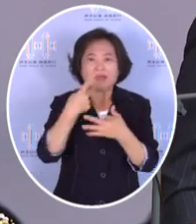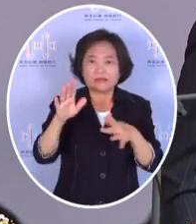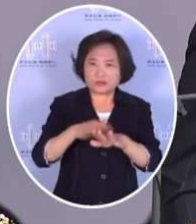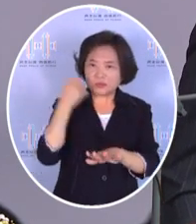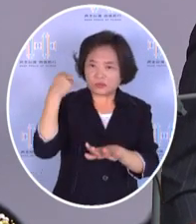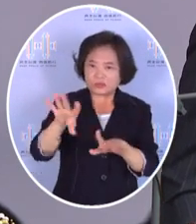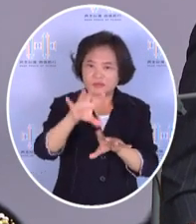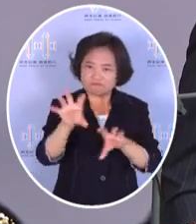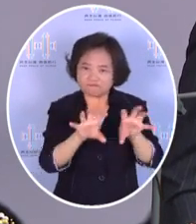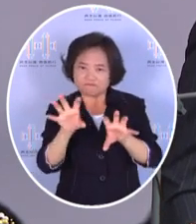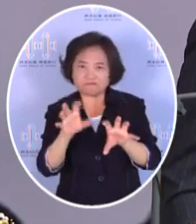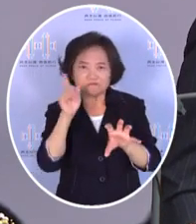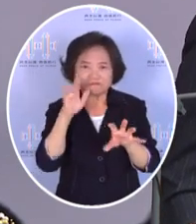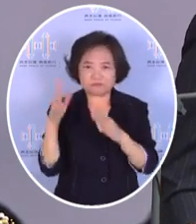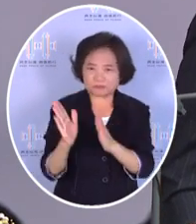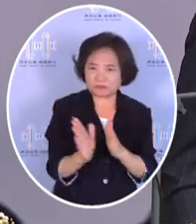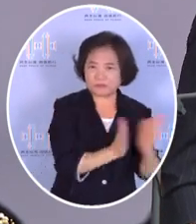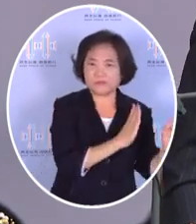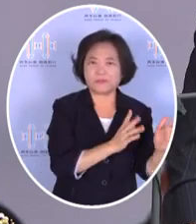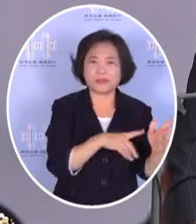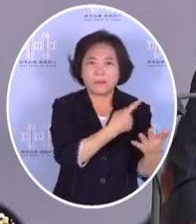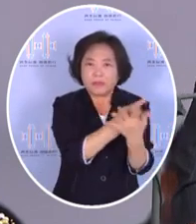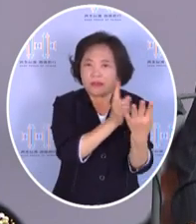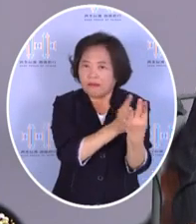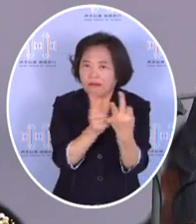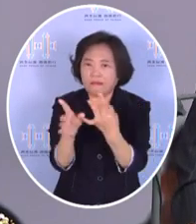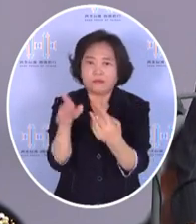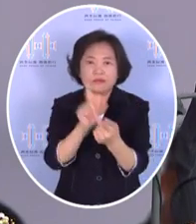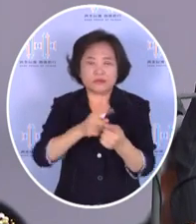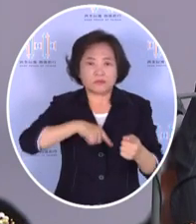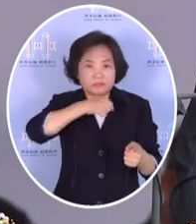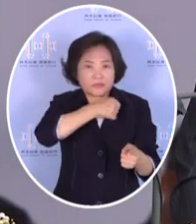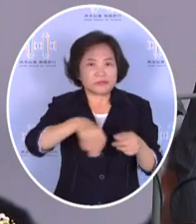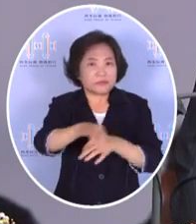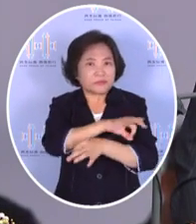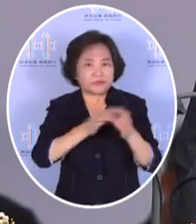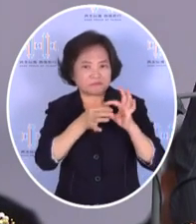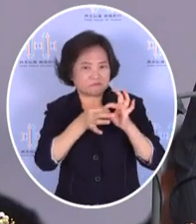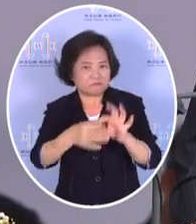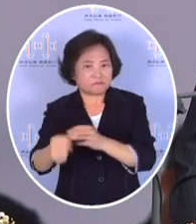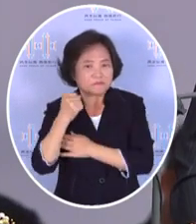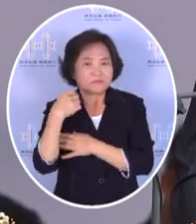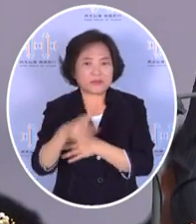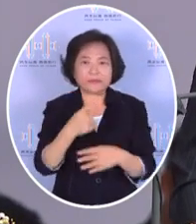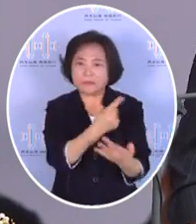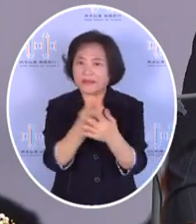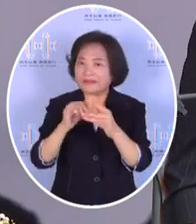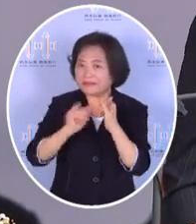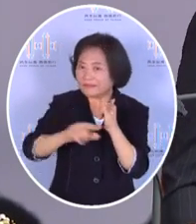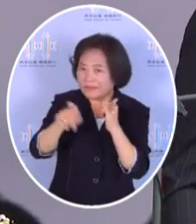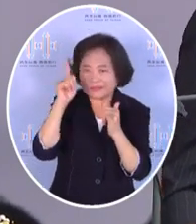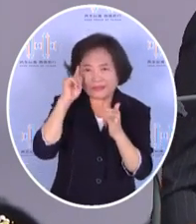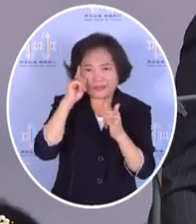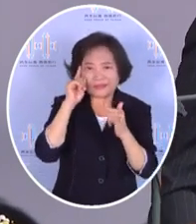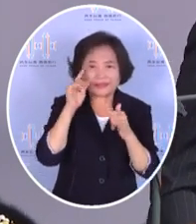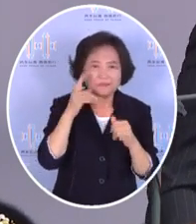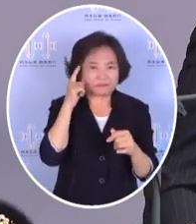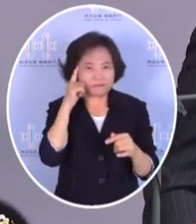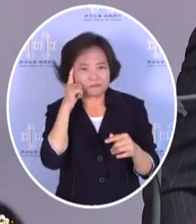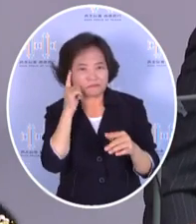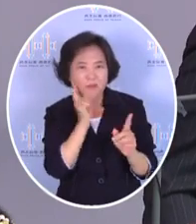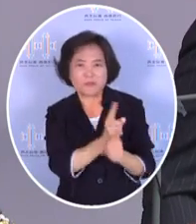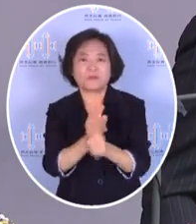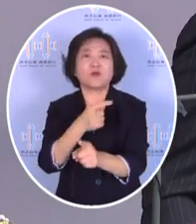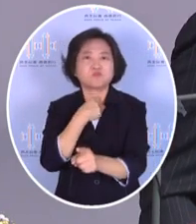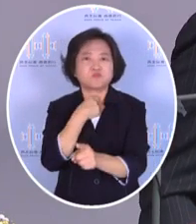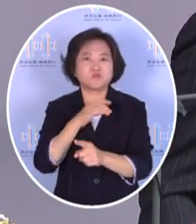一项都考验我们经济的续航力以及整体的应变能力。面对